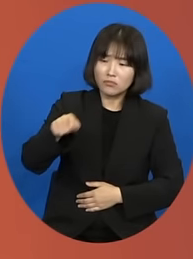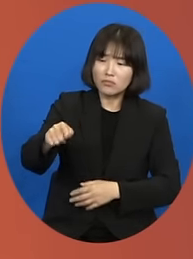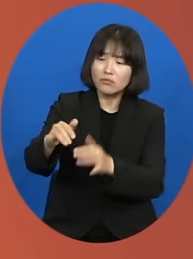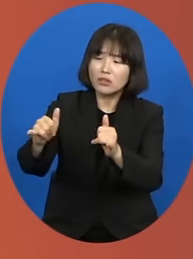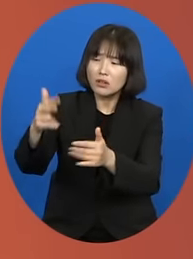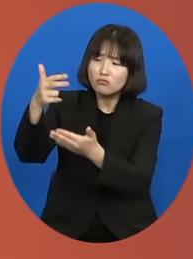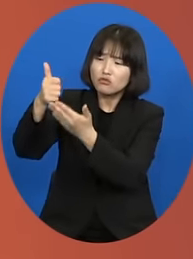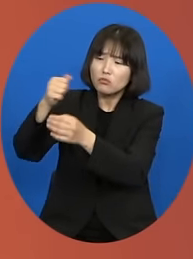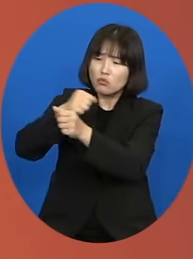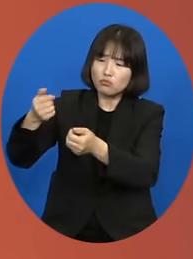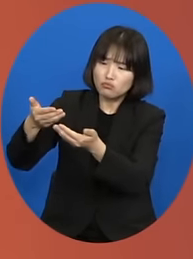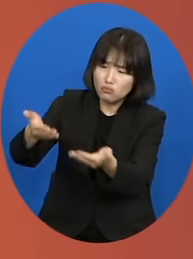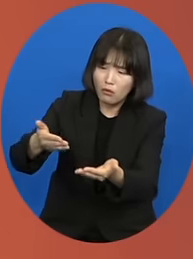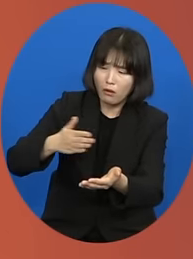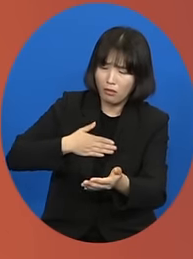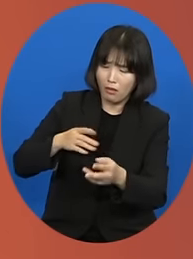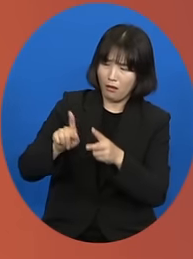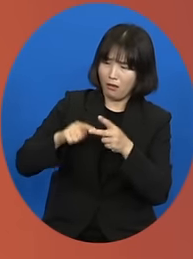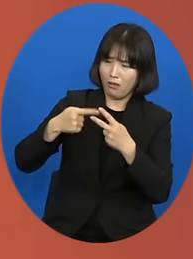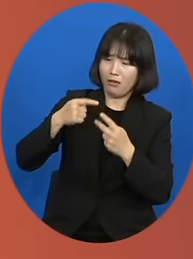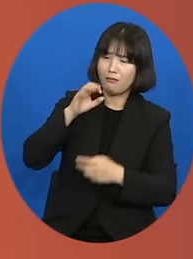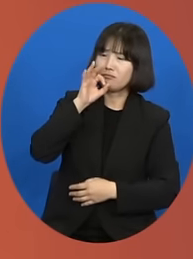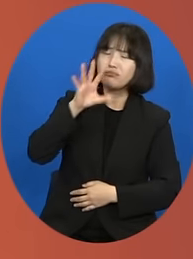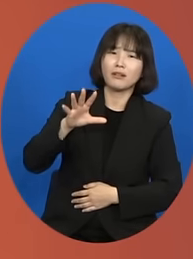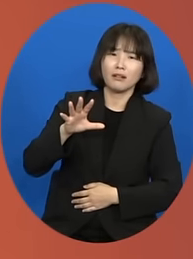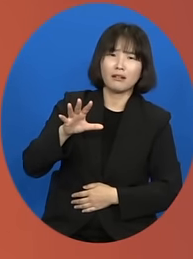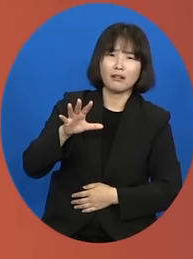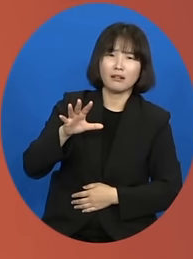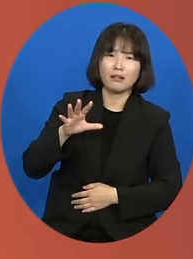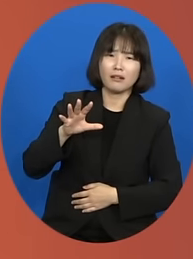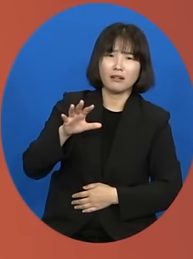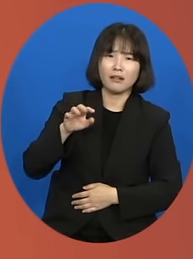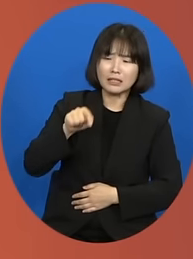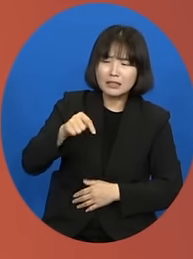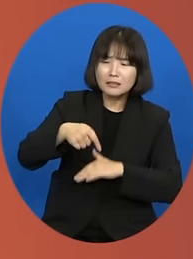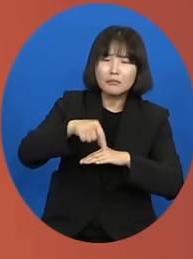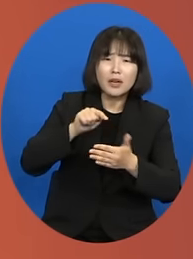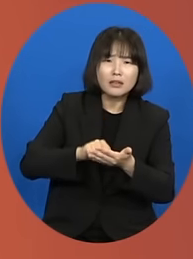용서받는 것을 나는 도무지 이해할 수 없어라는 이 큰아들의 마음이